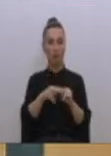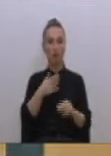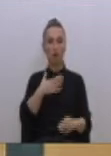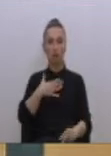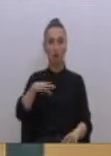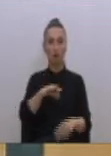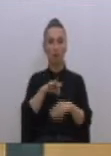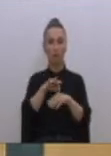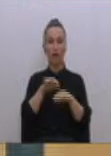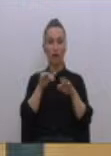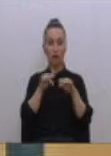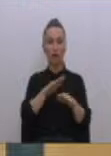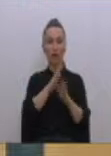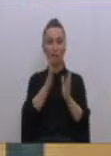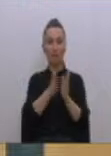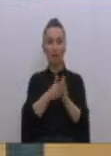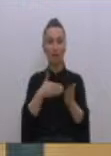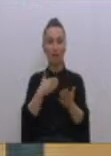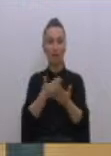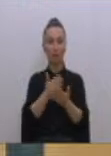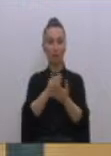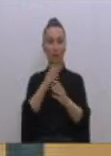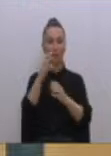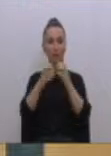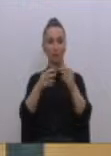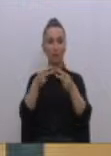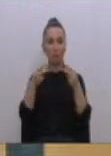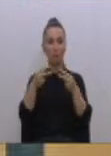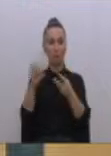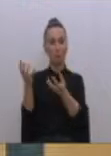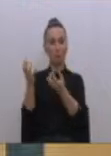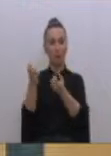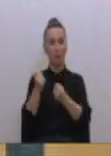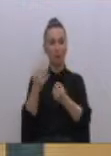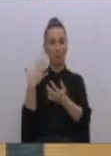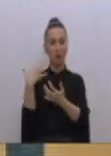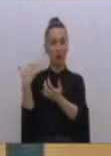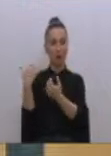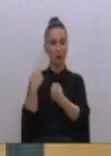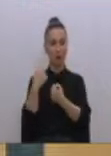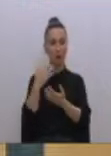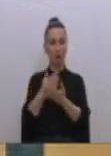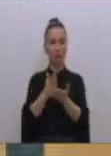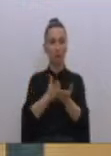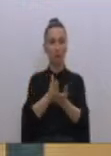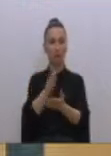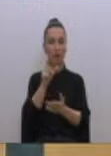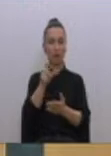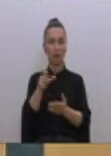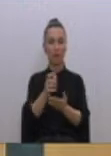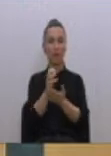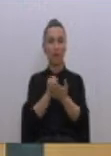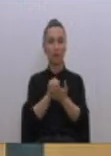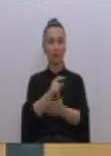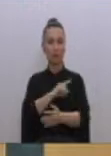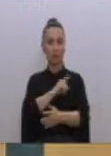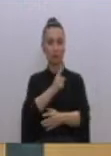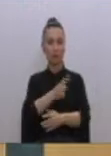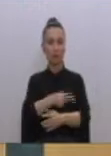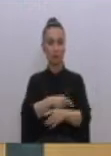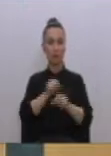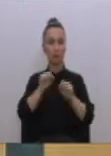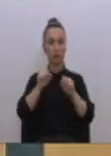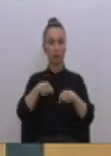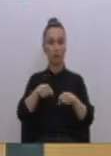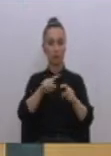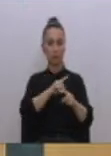მიერ განხორციელებულ ყველა აქტივობას საერთაშორისო პარტნიორებთან მიღებული მხარდაჭერა მიმართული ადამიანური რესურსების